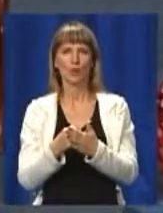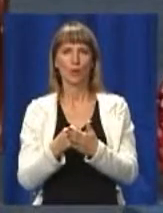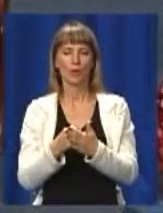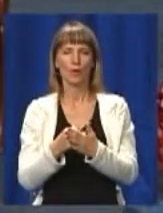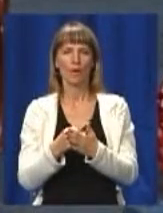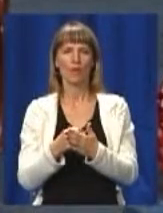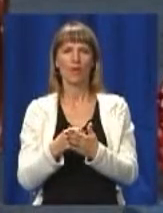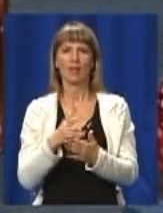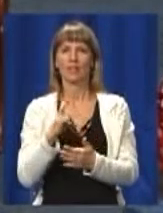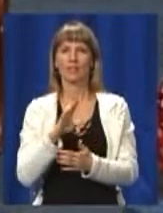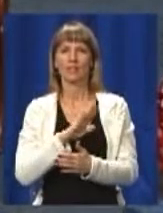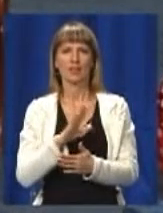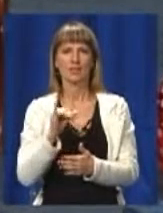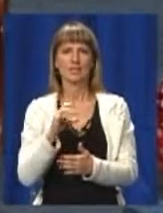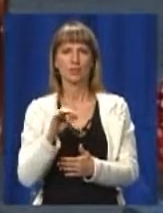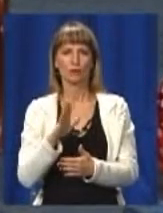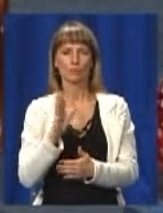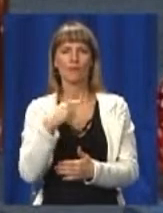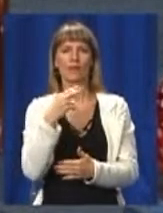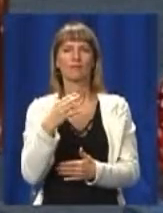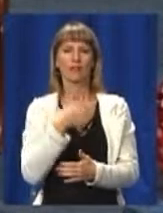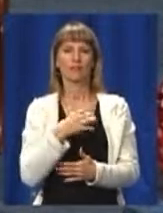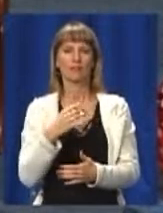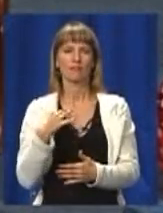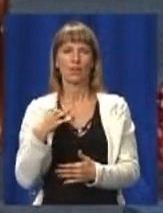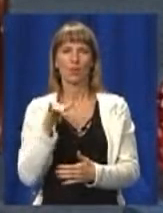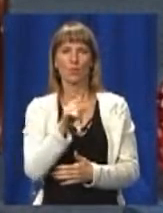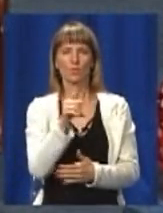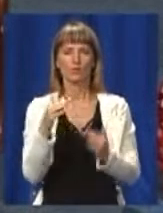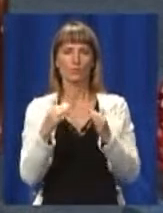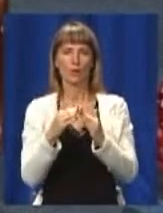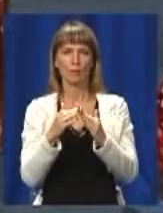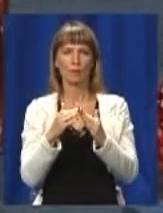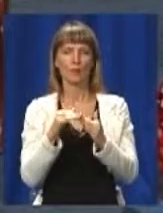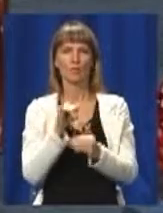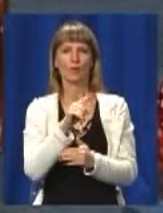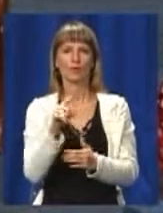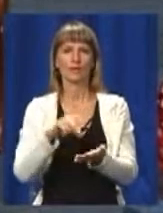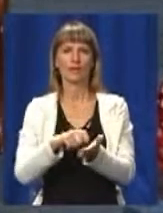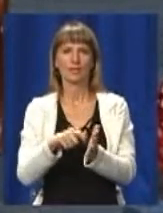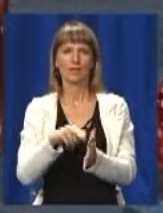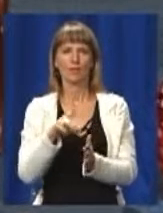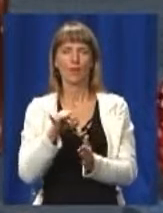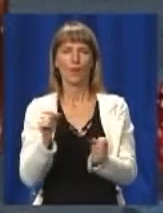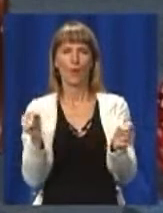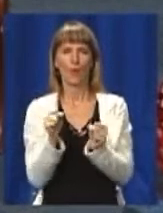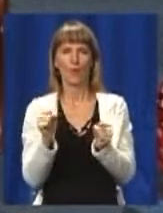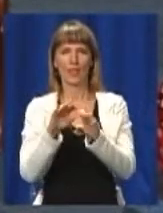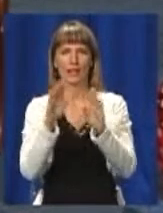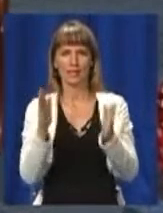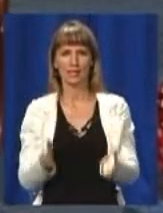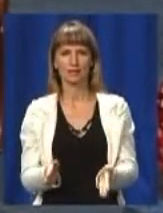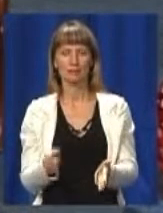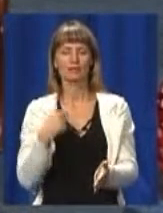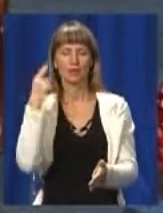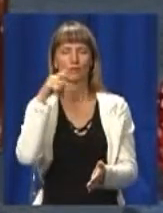сказати, і будемо говорити з вами про важливу річ у кожній домівці, у кожній будинку, у кожному квартирі, про холодильник.